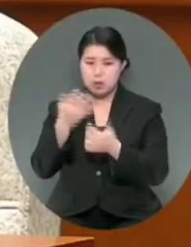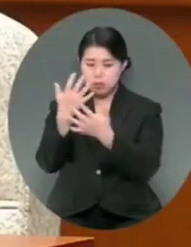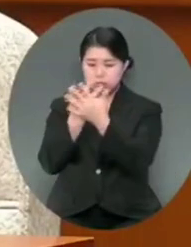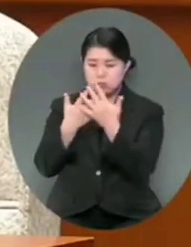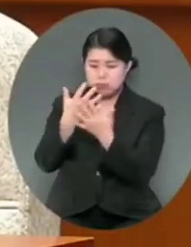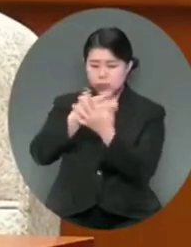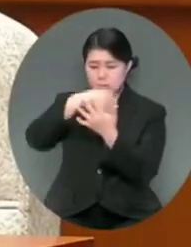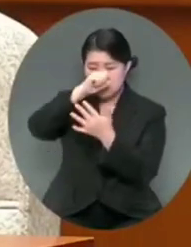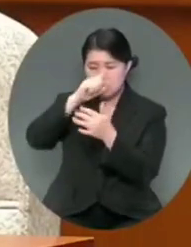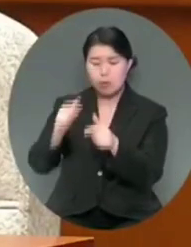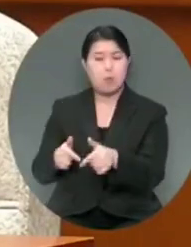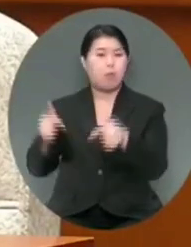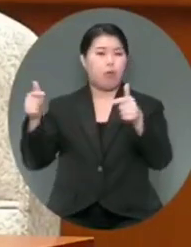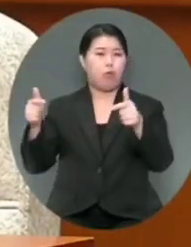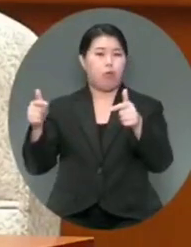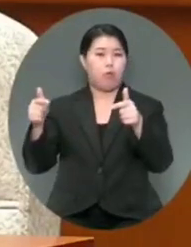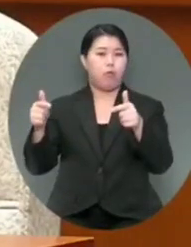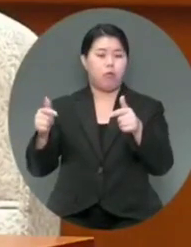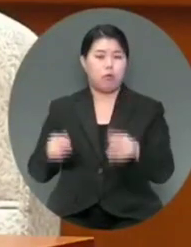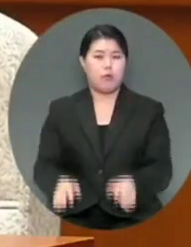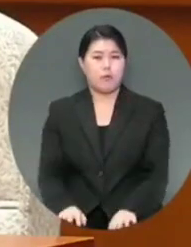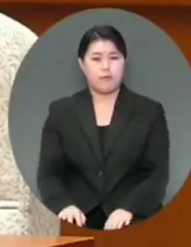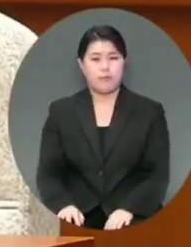불투명 예산은 증액됐습니다.